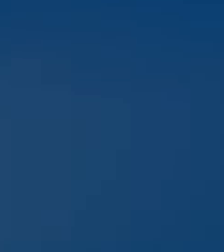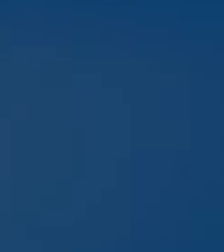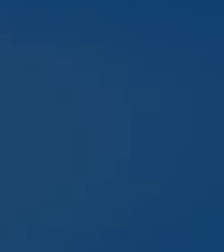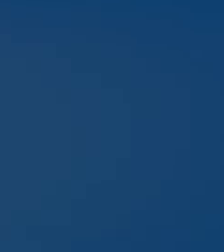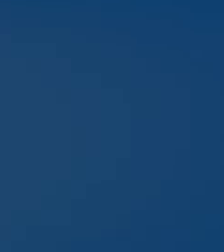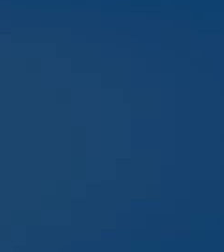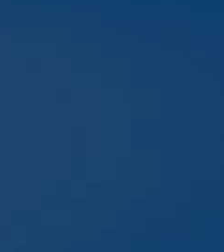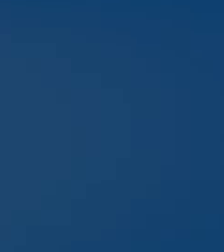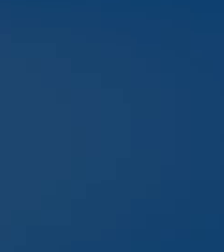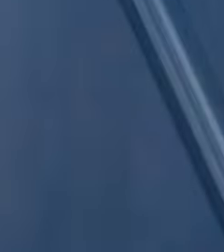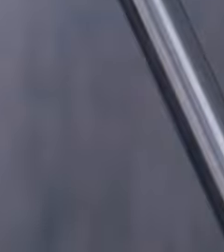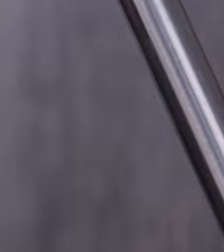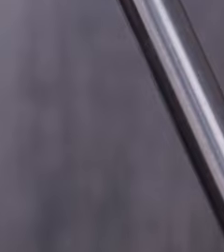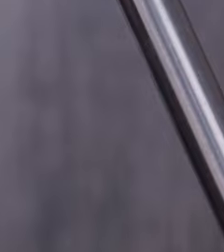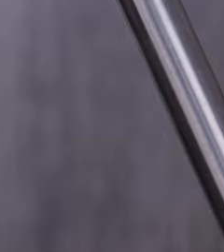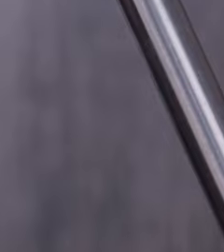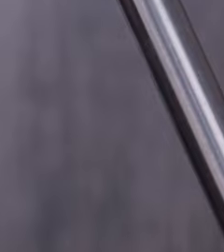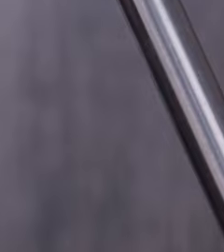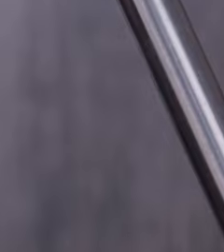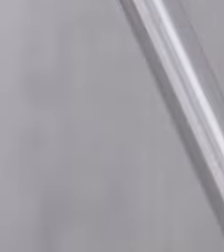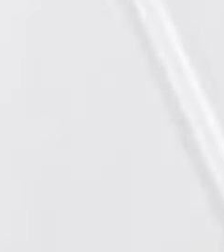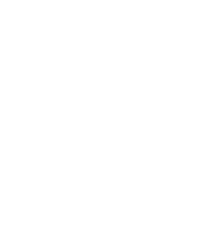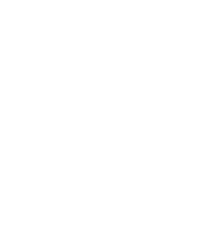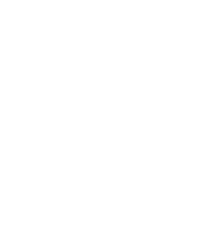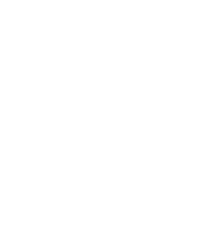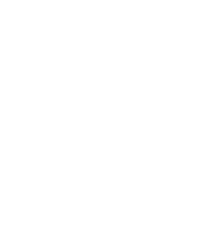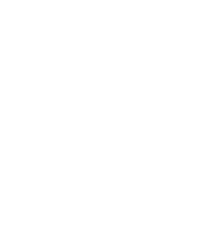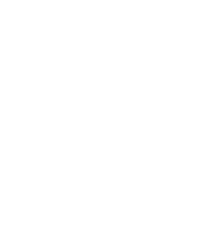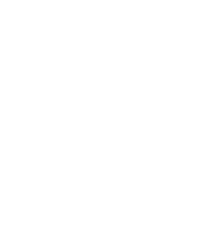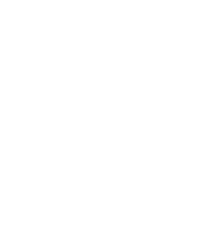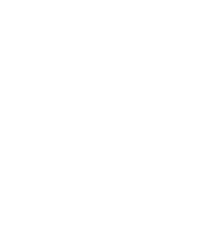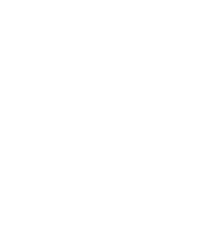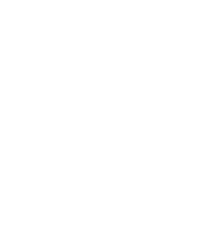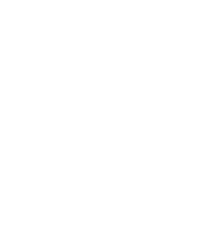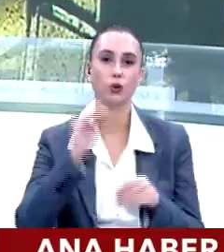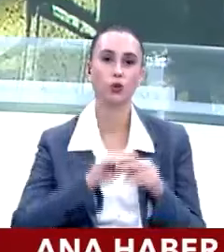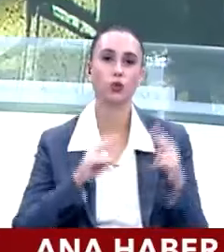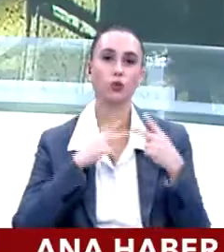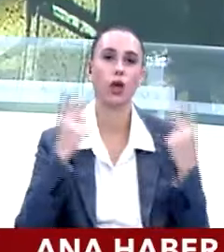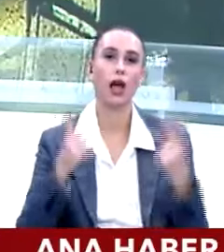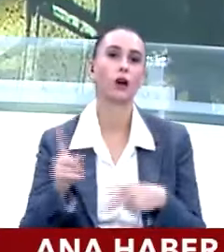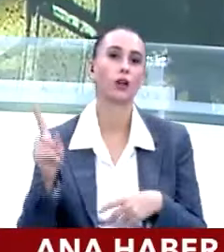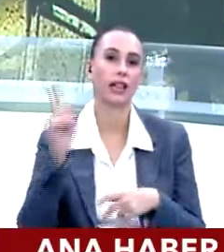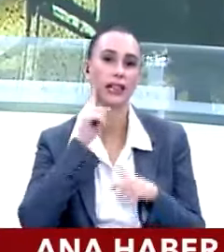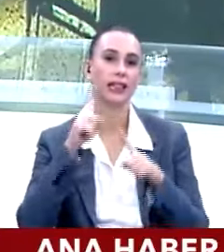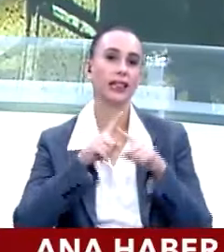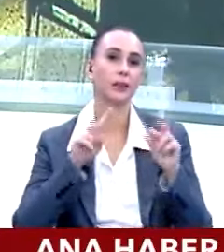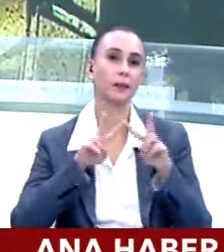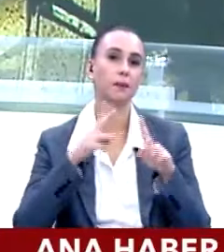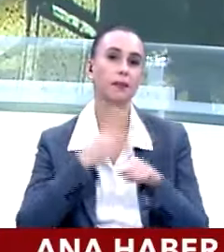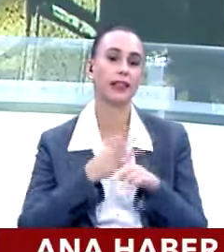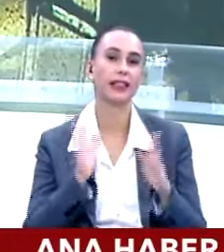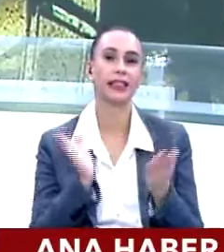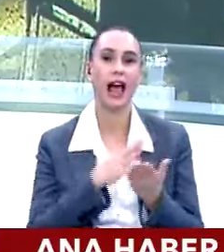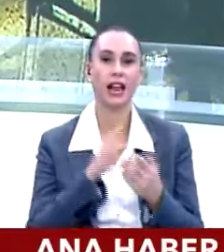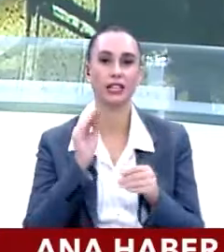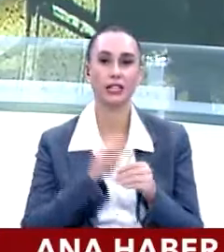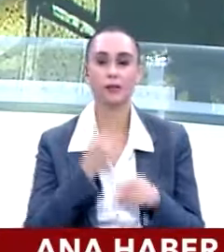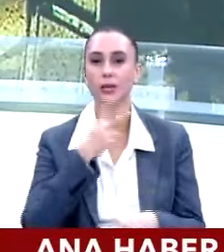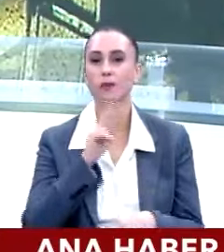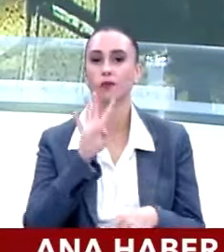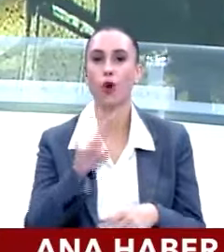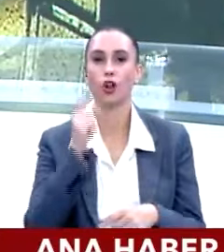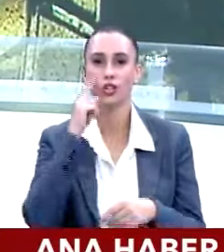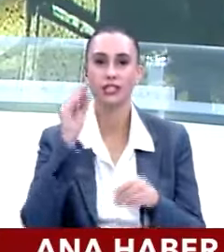Benzeri çok daha iyisi yok. Su musluktan içilir. Aura Sebilon Unique. Time dergisi 2024 yılı için